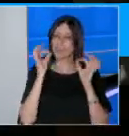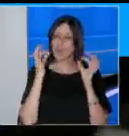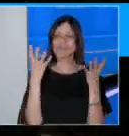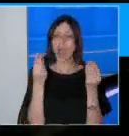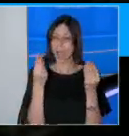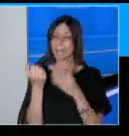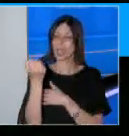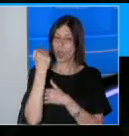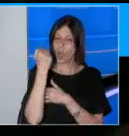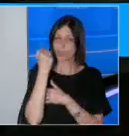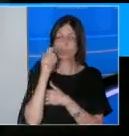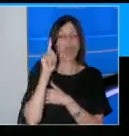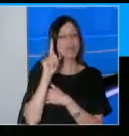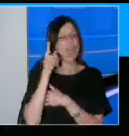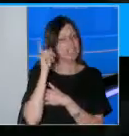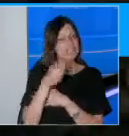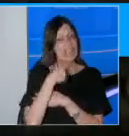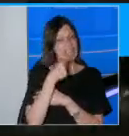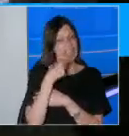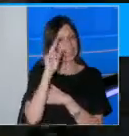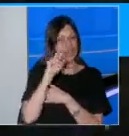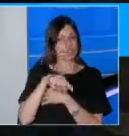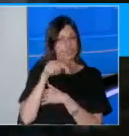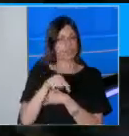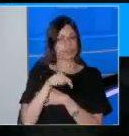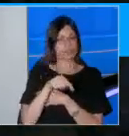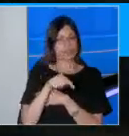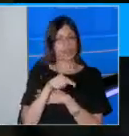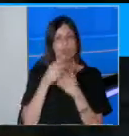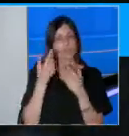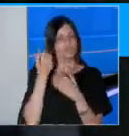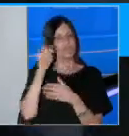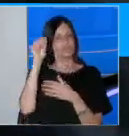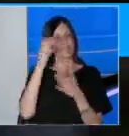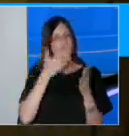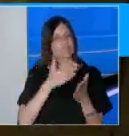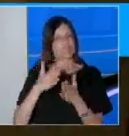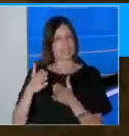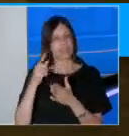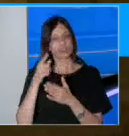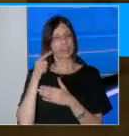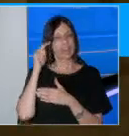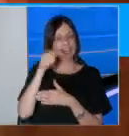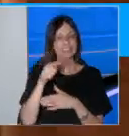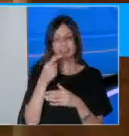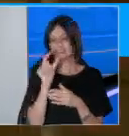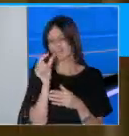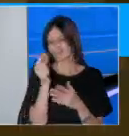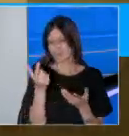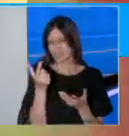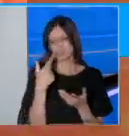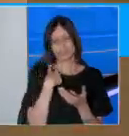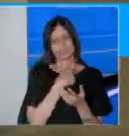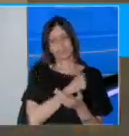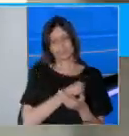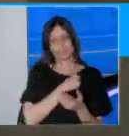כוחות, אבל צריך להגיד שיש פה מפירי סדר שנכנסים, שהם קומץ קטן שהלך